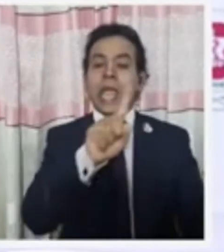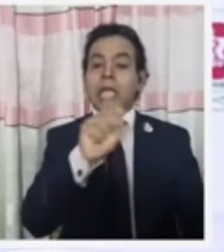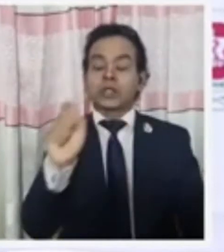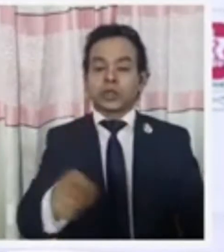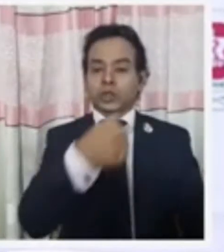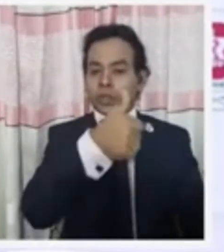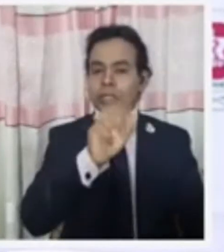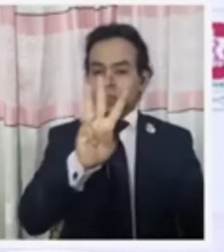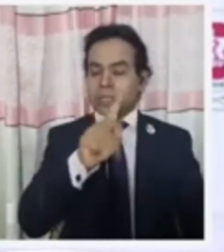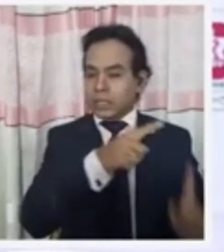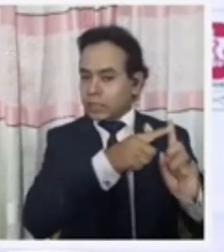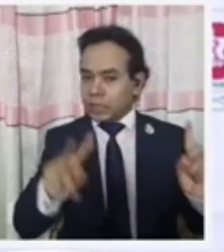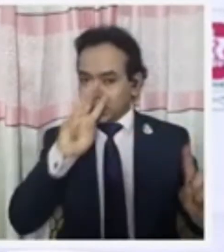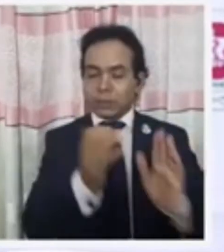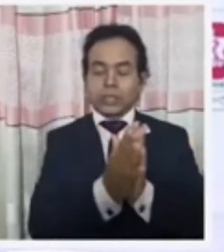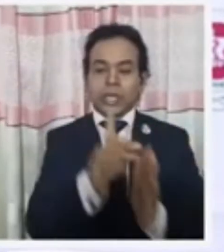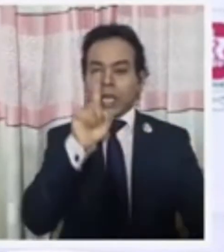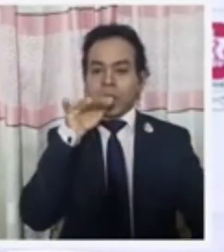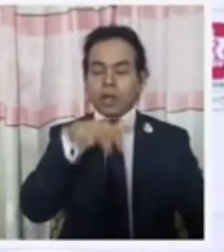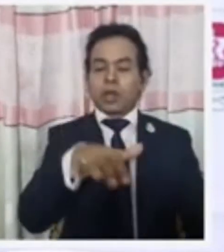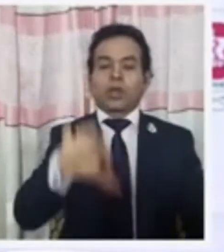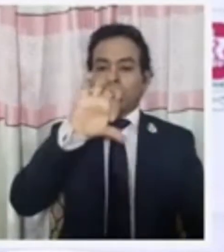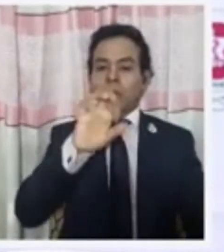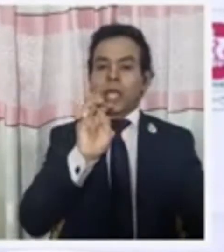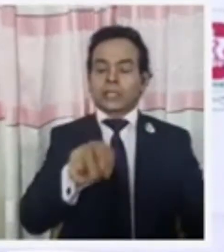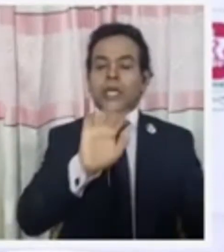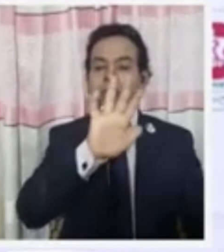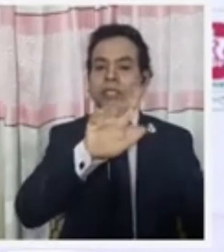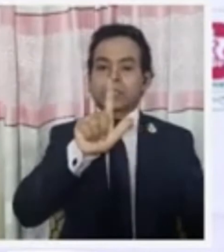9,66,400টি। 24 ঘন্টায় যা নমুনা পরীক্ষা হয়েছে তাতে শনাক্ত হয়েছে